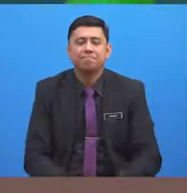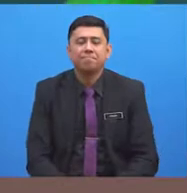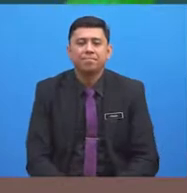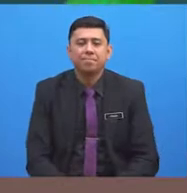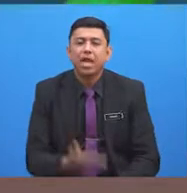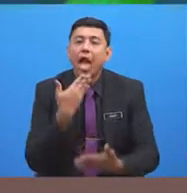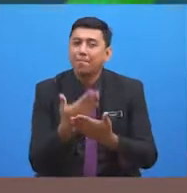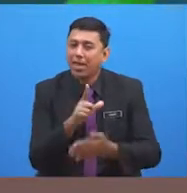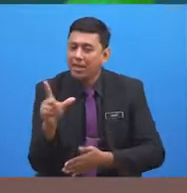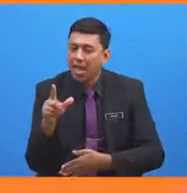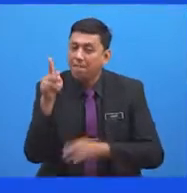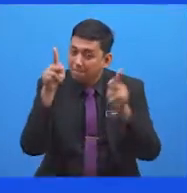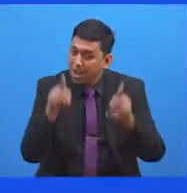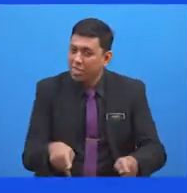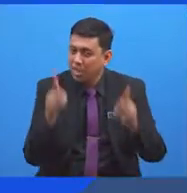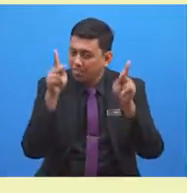Baiklah pelajar-pelajar,